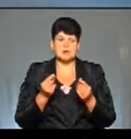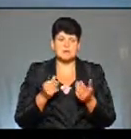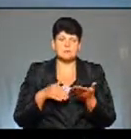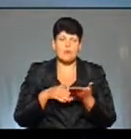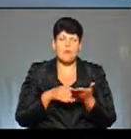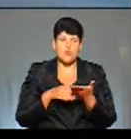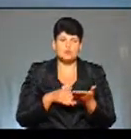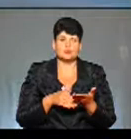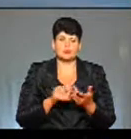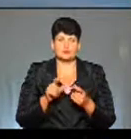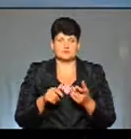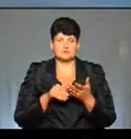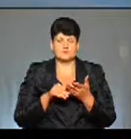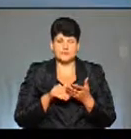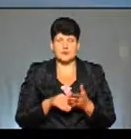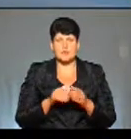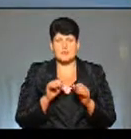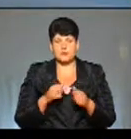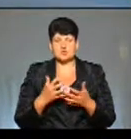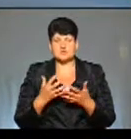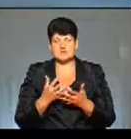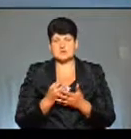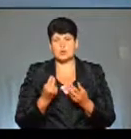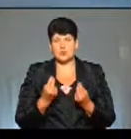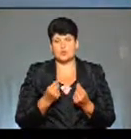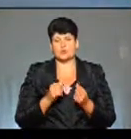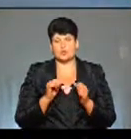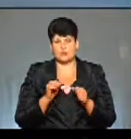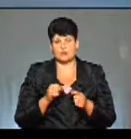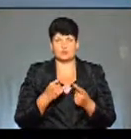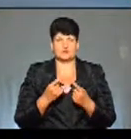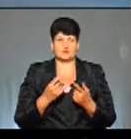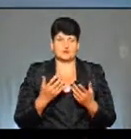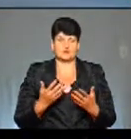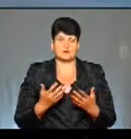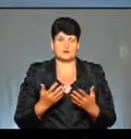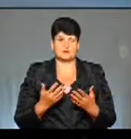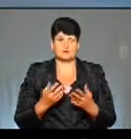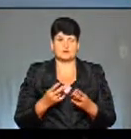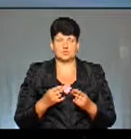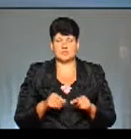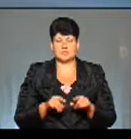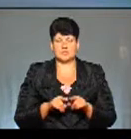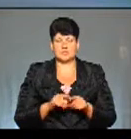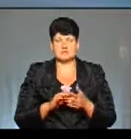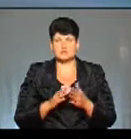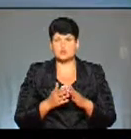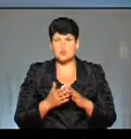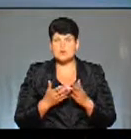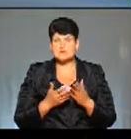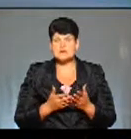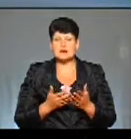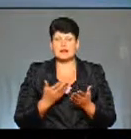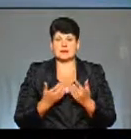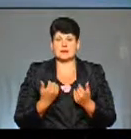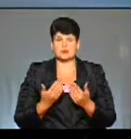І, звісно, коли вже можна знайти якісь кошти, то вже можна про щось говорити. Тобто, ну, така от ситуація. Але якщо